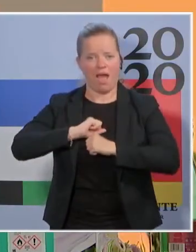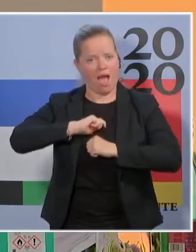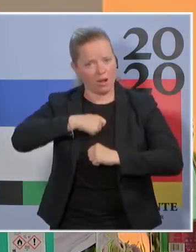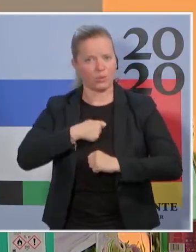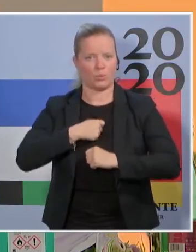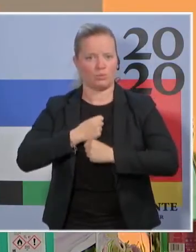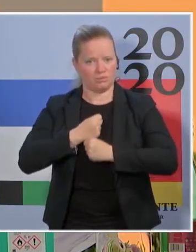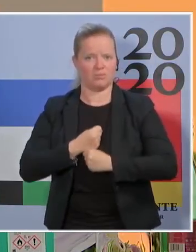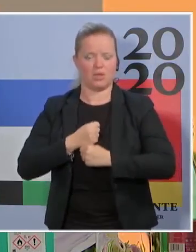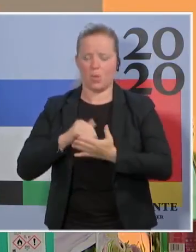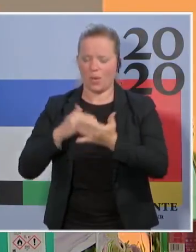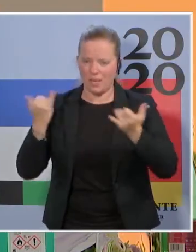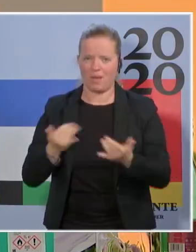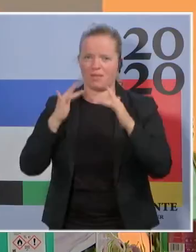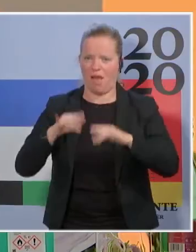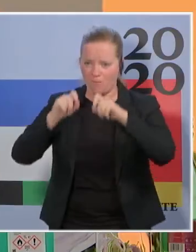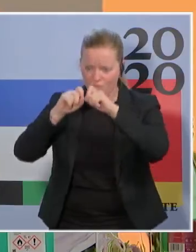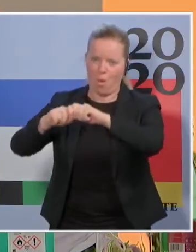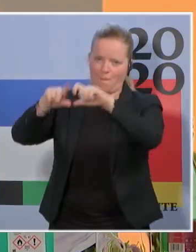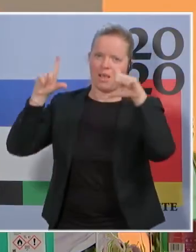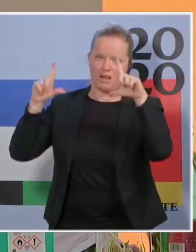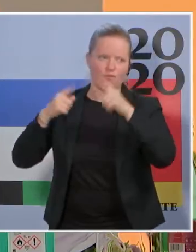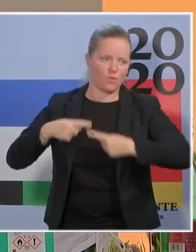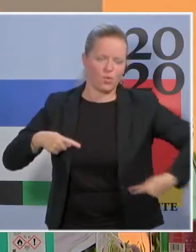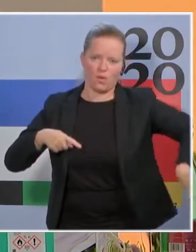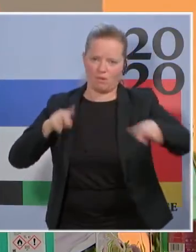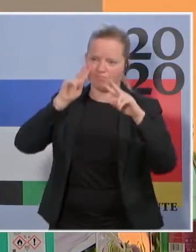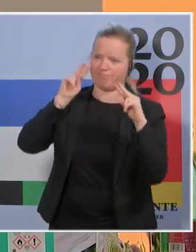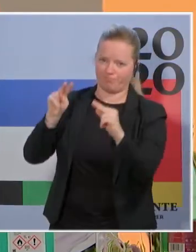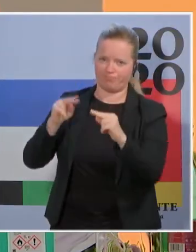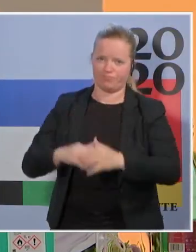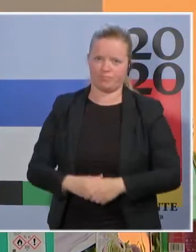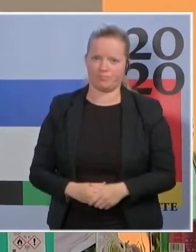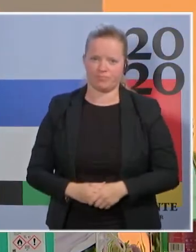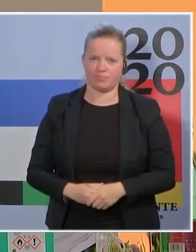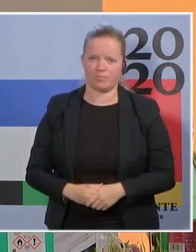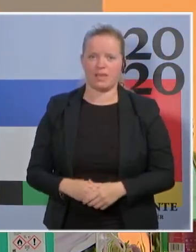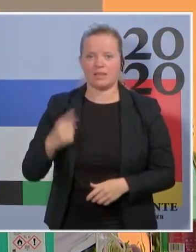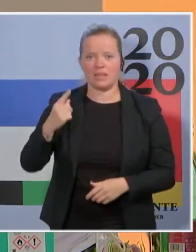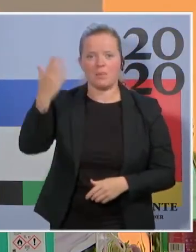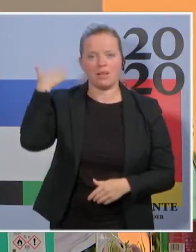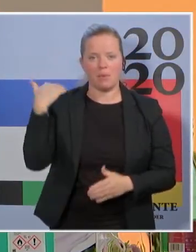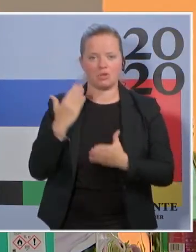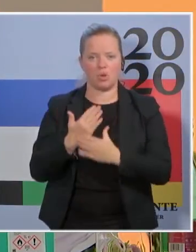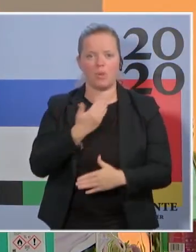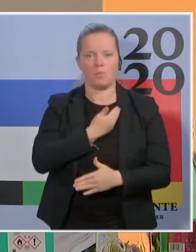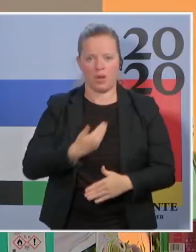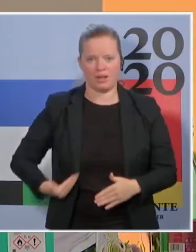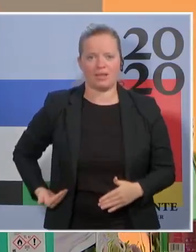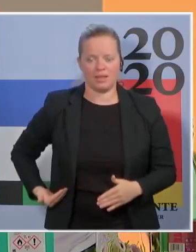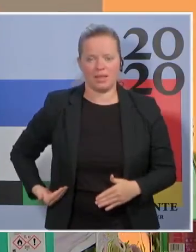noch, Vorbild für vieles sein kann. Er war schon in der Monarchie Berater